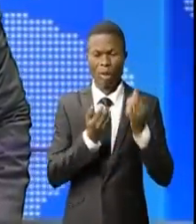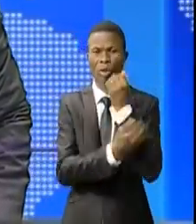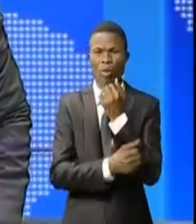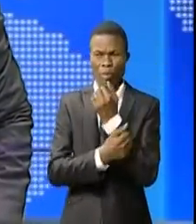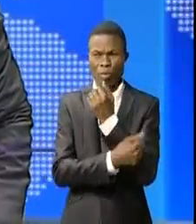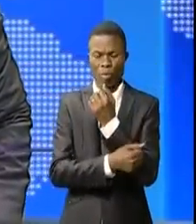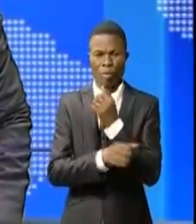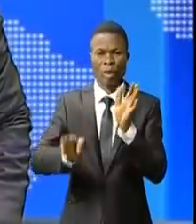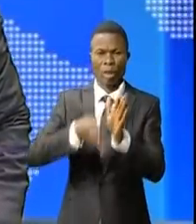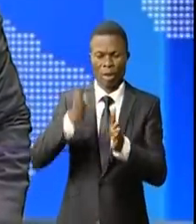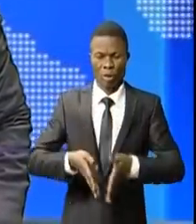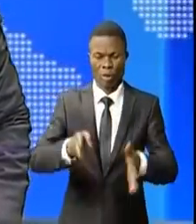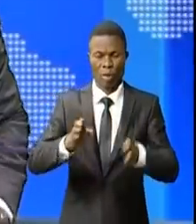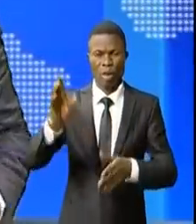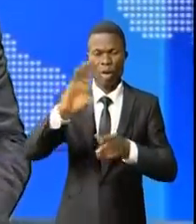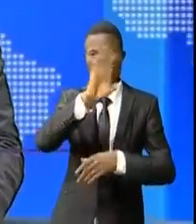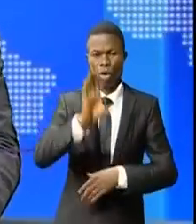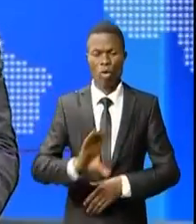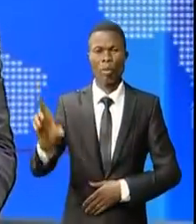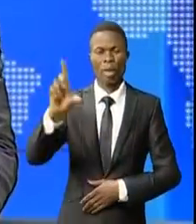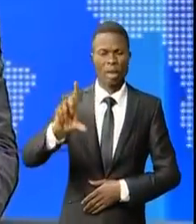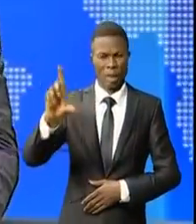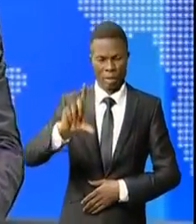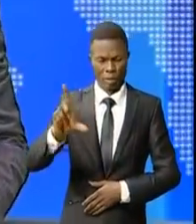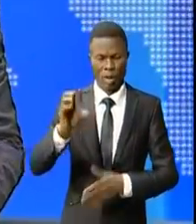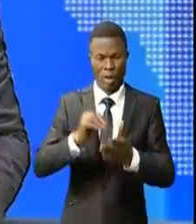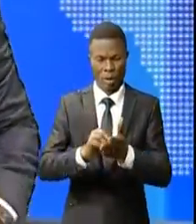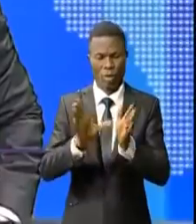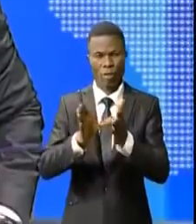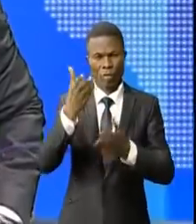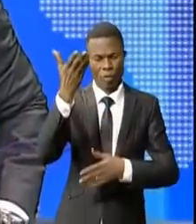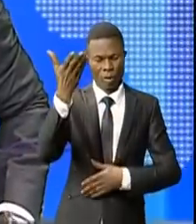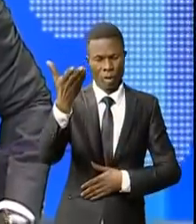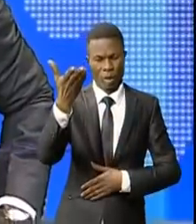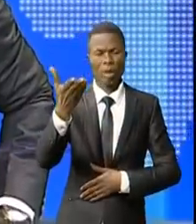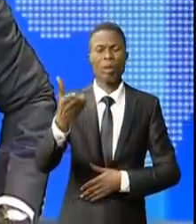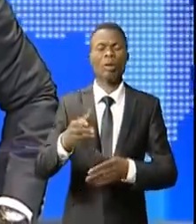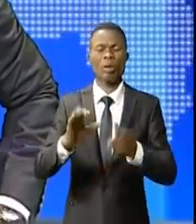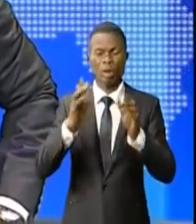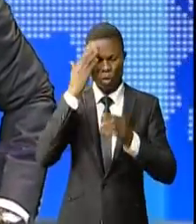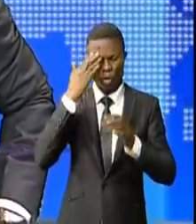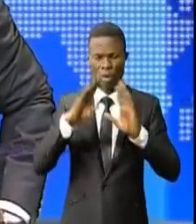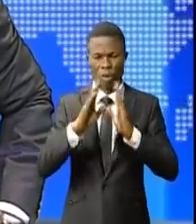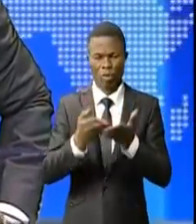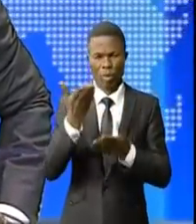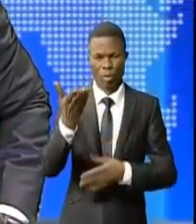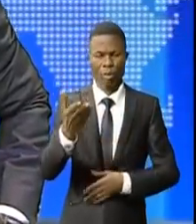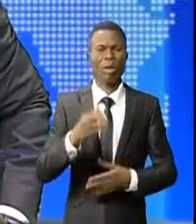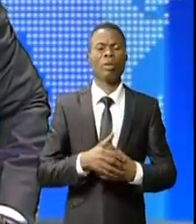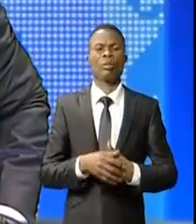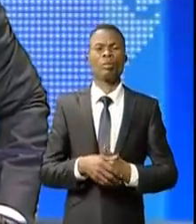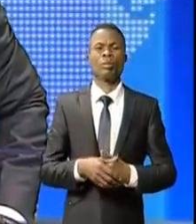C'était à la 14e rue, nous sommes là, dans la commune de Limété. Encore une fois, retrouvons Patty Tondouangou, Bienvenue Lusala et Marcel